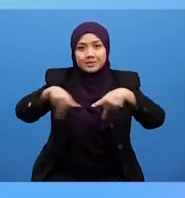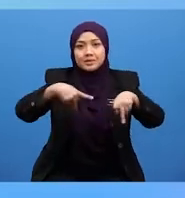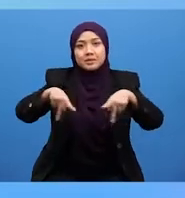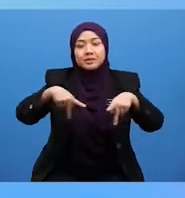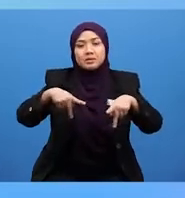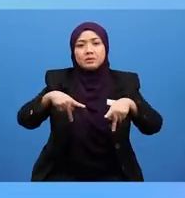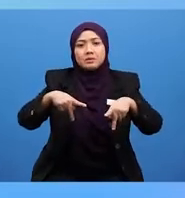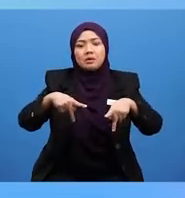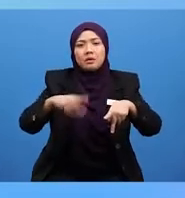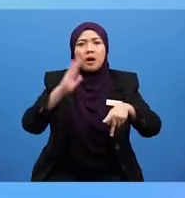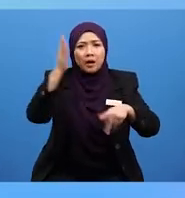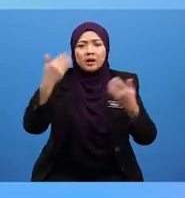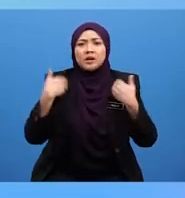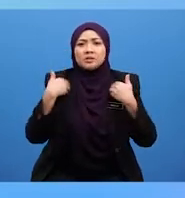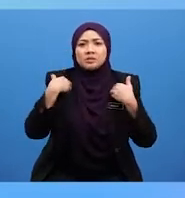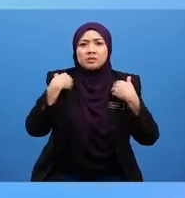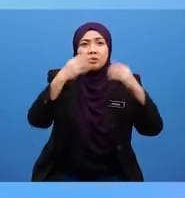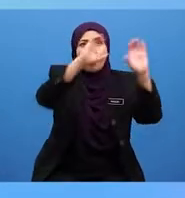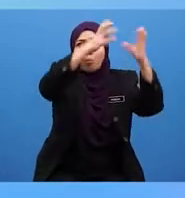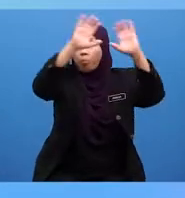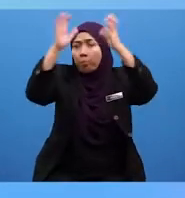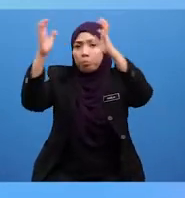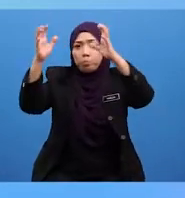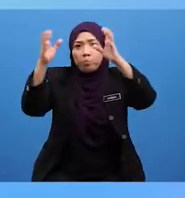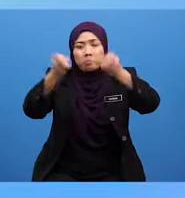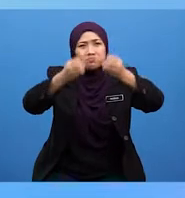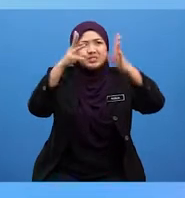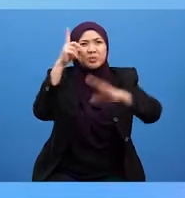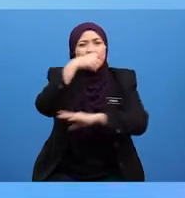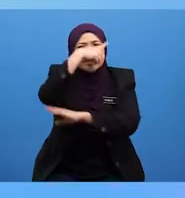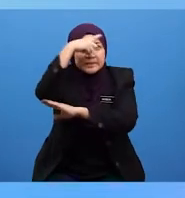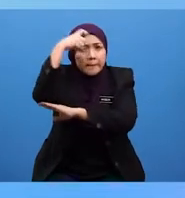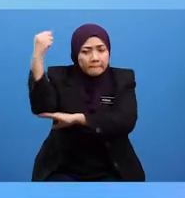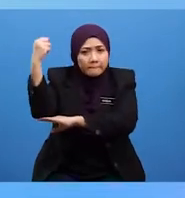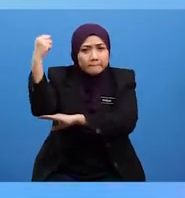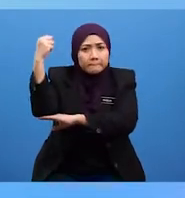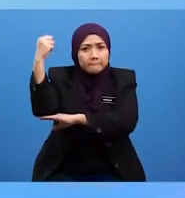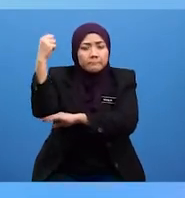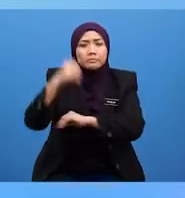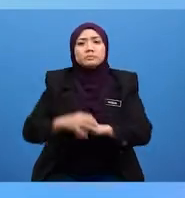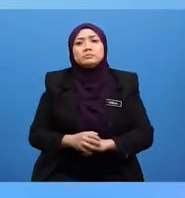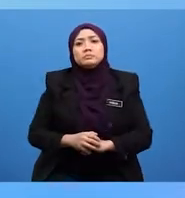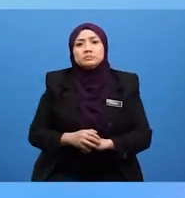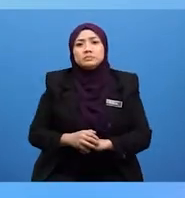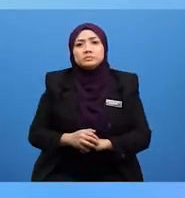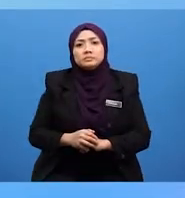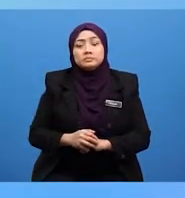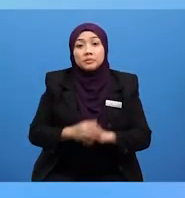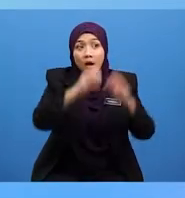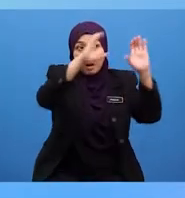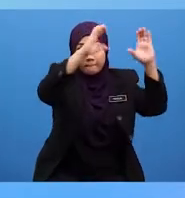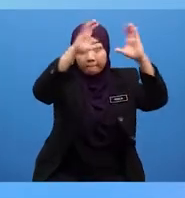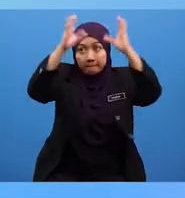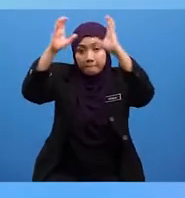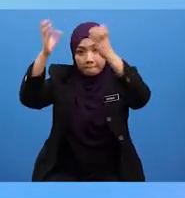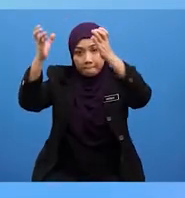akan menghasilkan asap tebal. Asap tebal yang terhasil kesan daripada pembakaran plastik